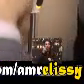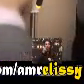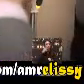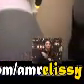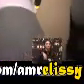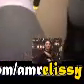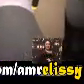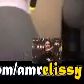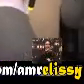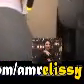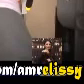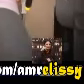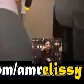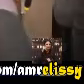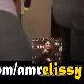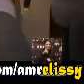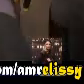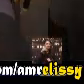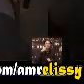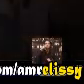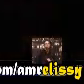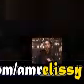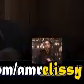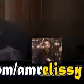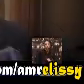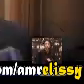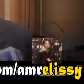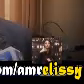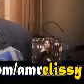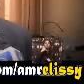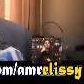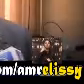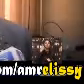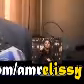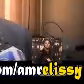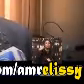ببرنامج واحد من الناس، فوالله مشكورين، ودوني